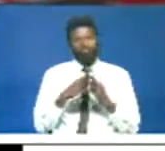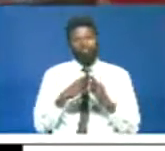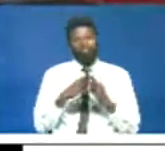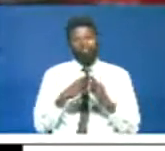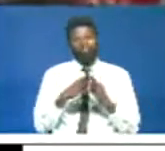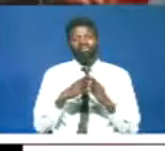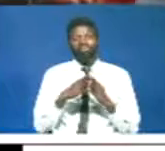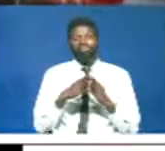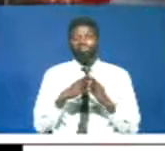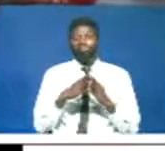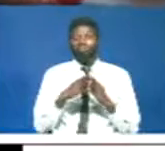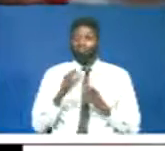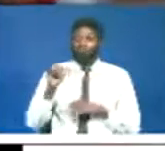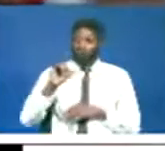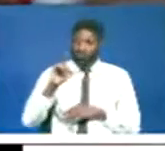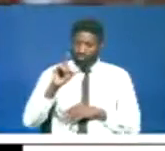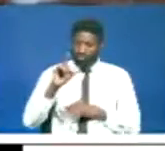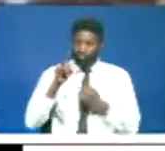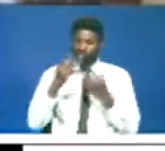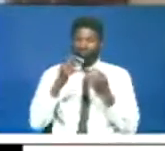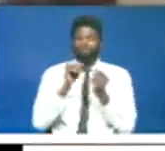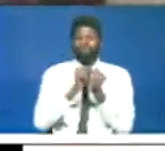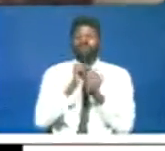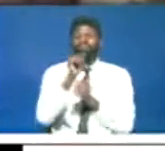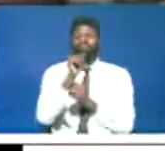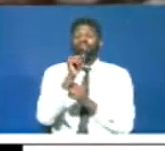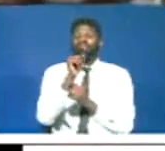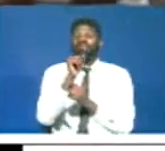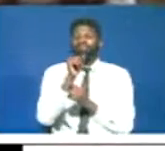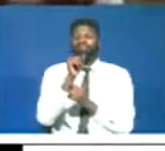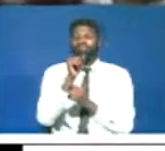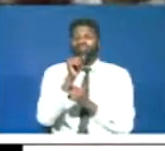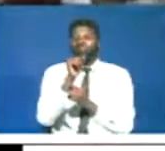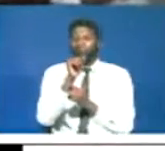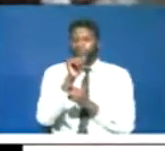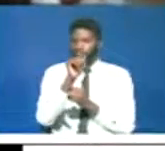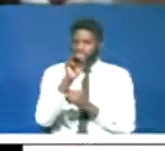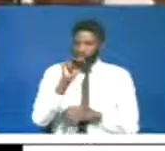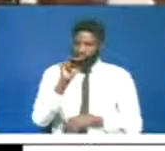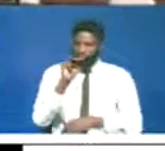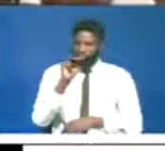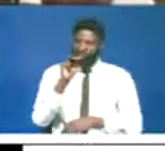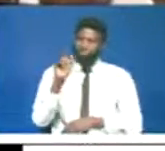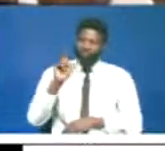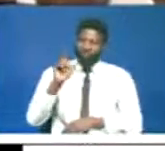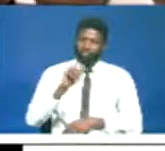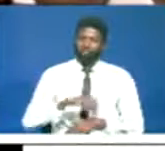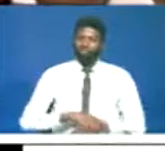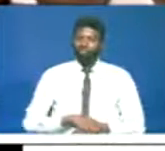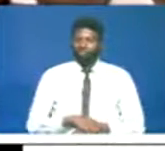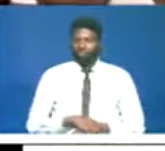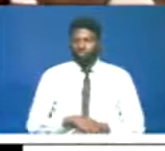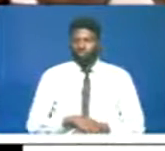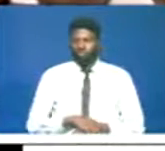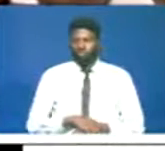lita milioni 15 cubic meters ya maji. Na hii maji itaweza